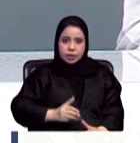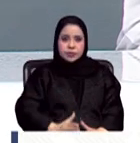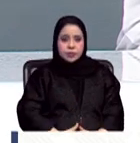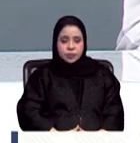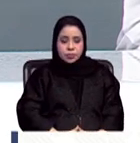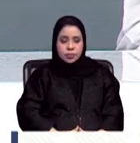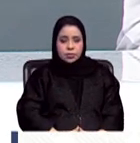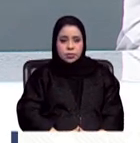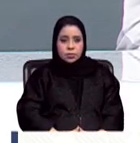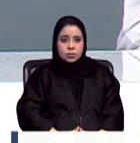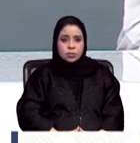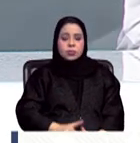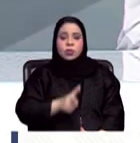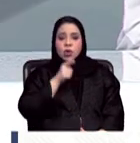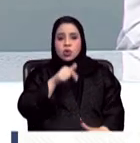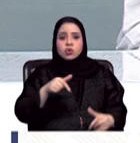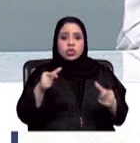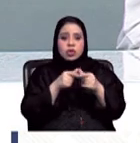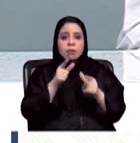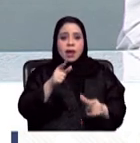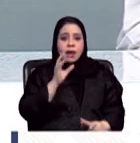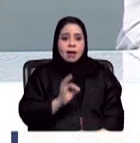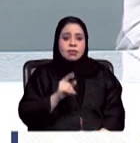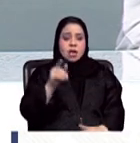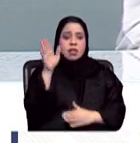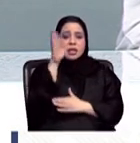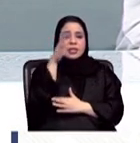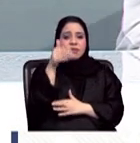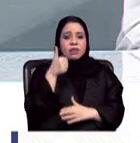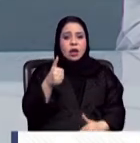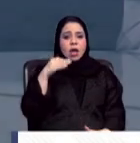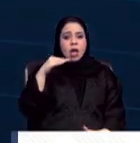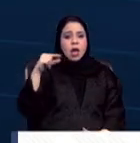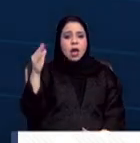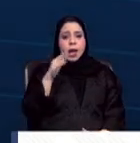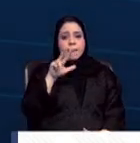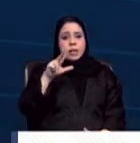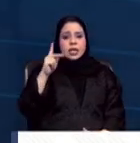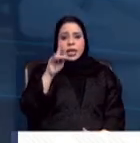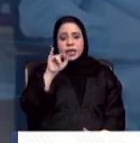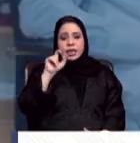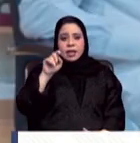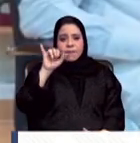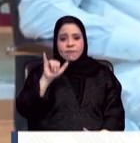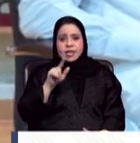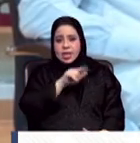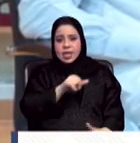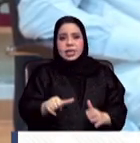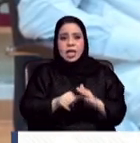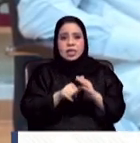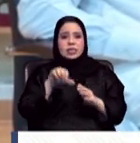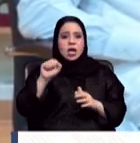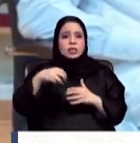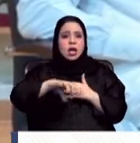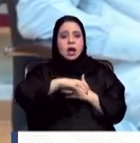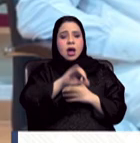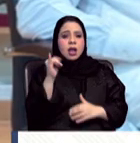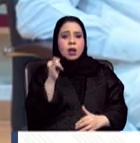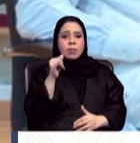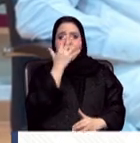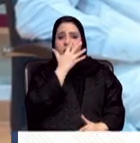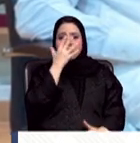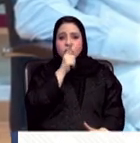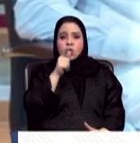المعتمد ين لدى مملكه البحرين وخلال الاجتماع اكد السفير احمد محمد الطريفي رئيس قطاع الشؤون العربيه